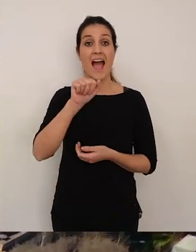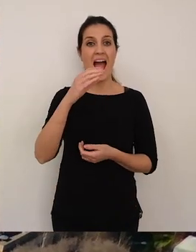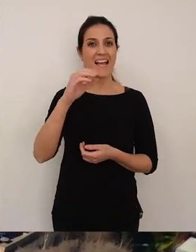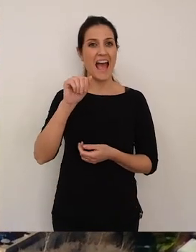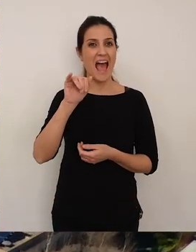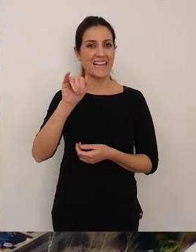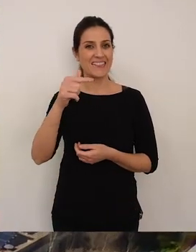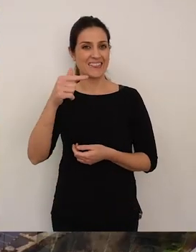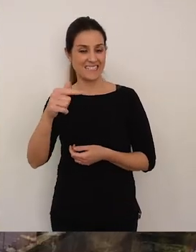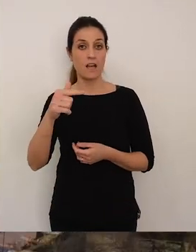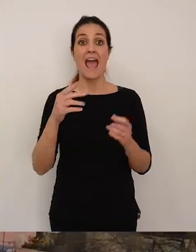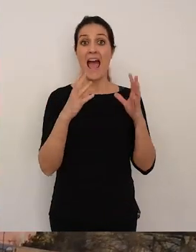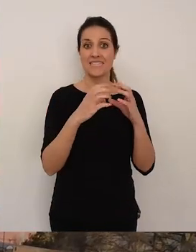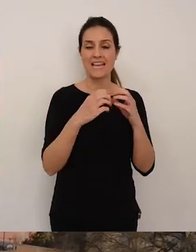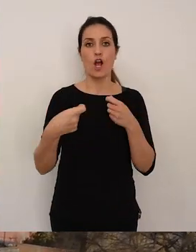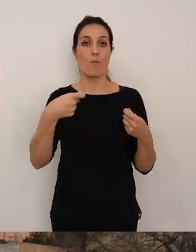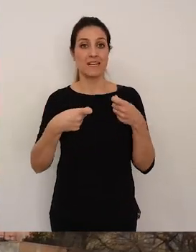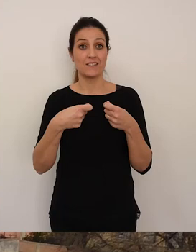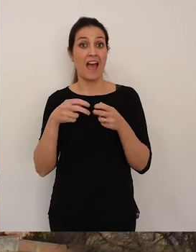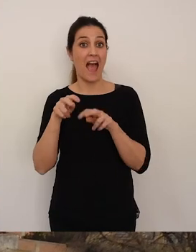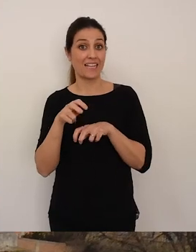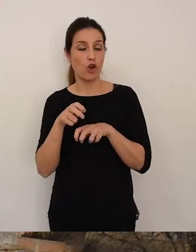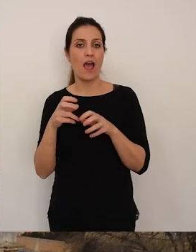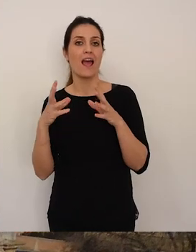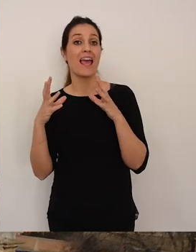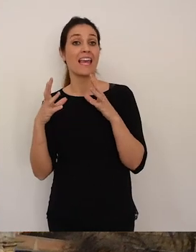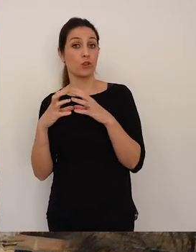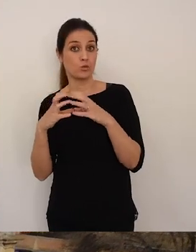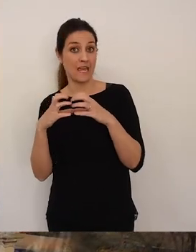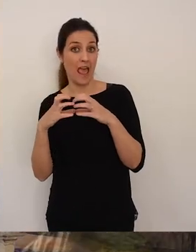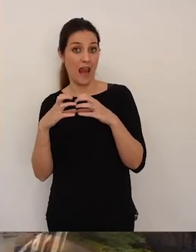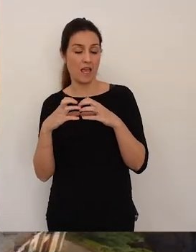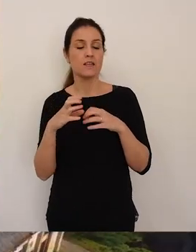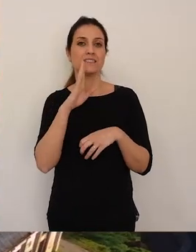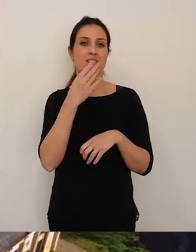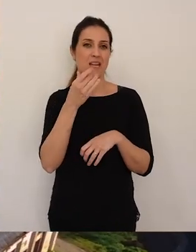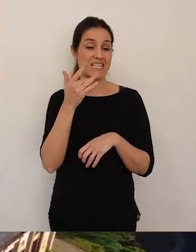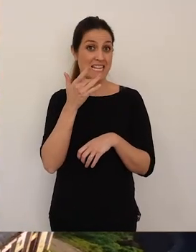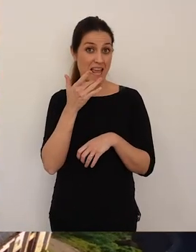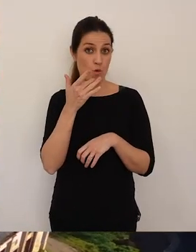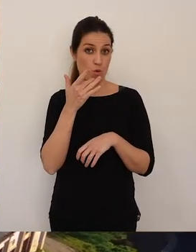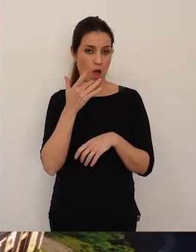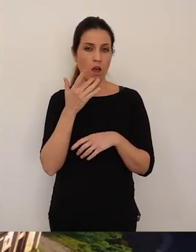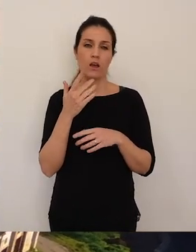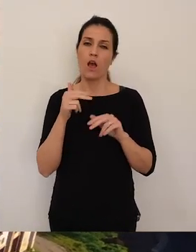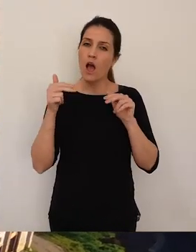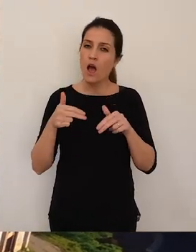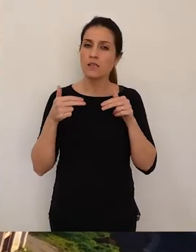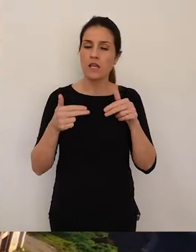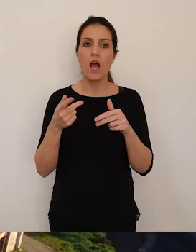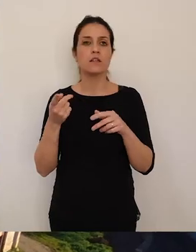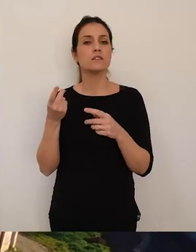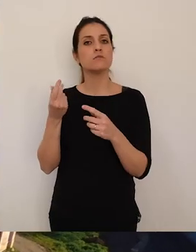La CAIT, o meglio l'azienda cooperativa agricola industriale del capo di Leuca, per decenni ha rappresentato il polo economico